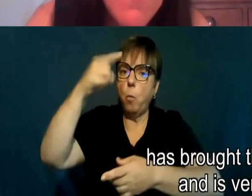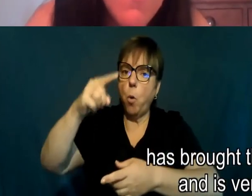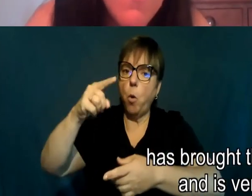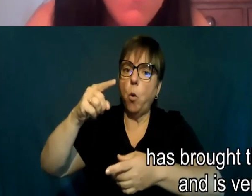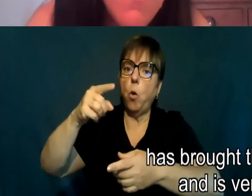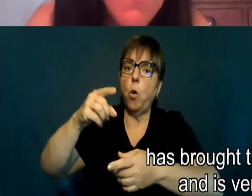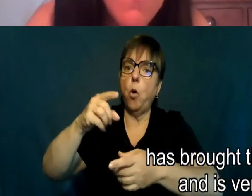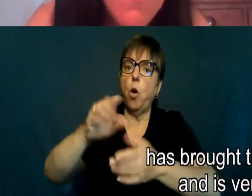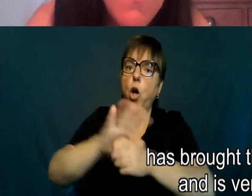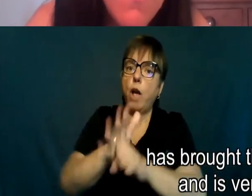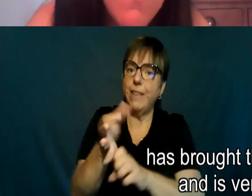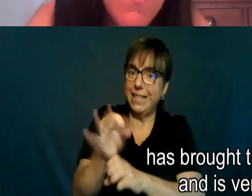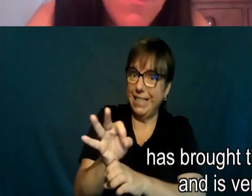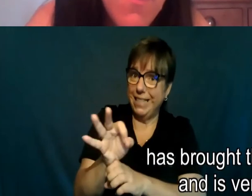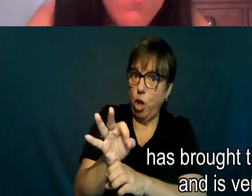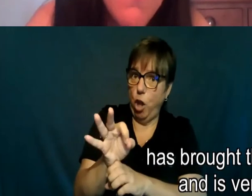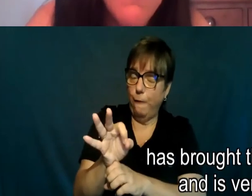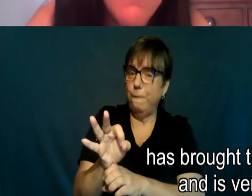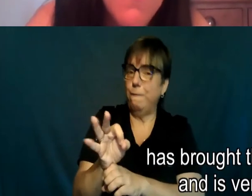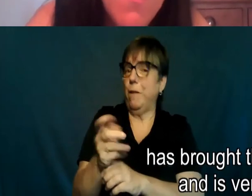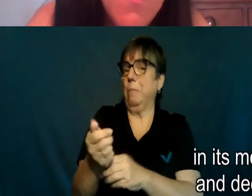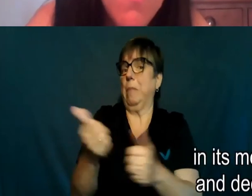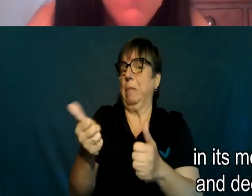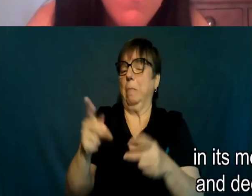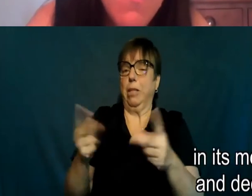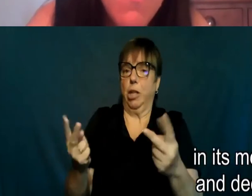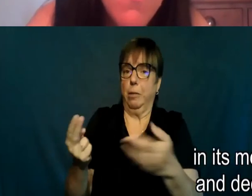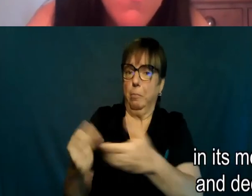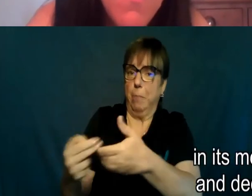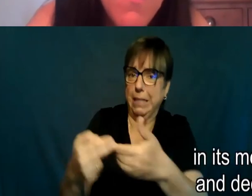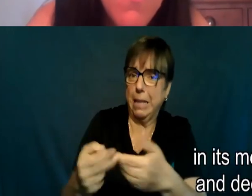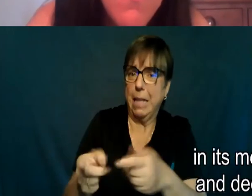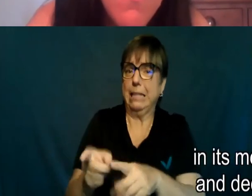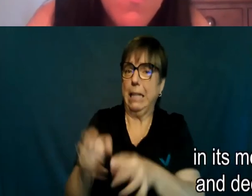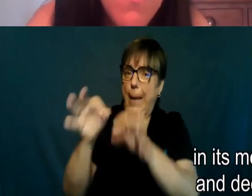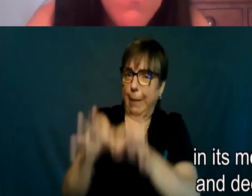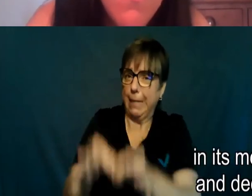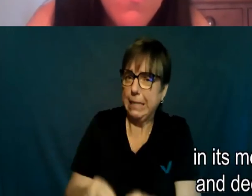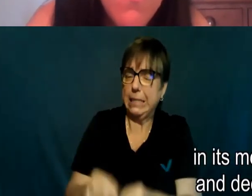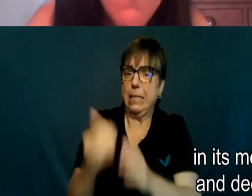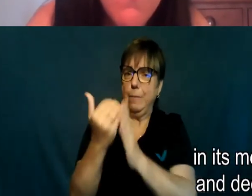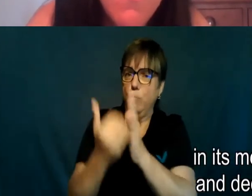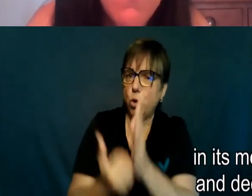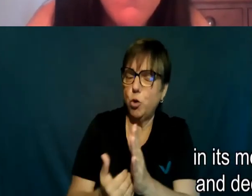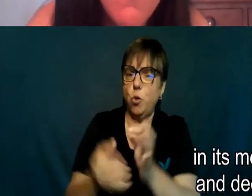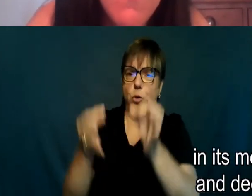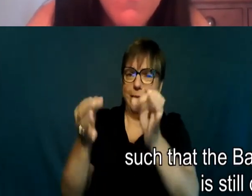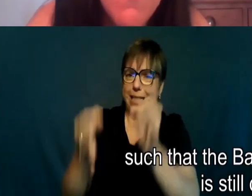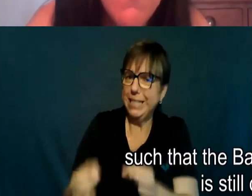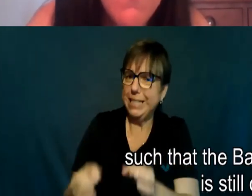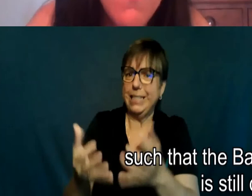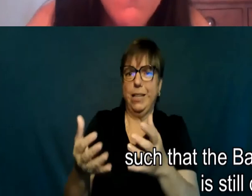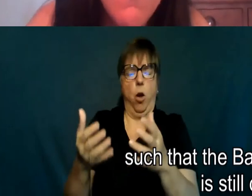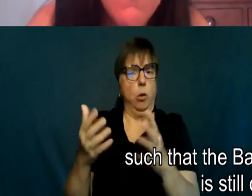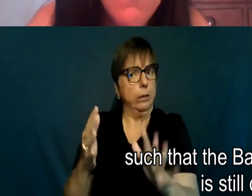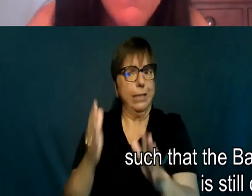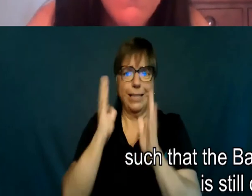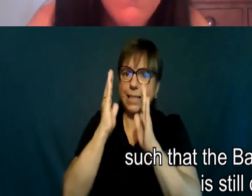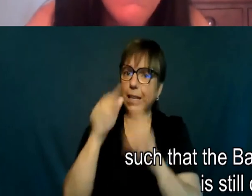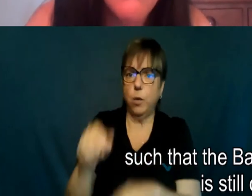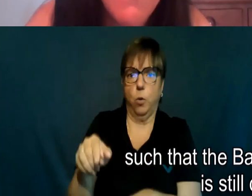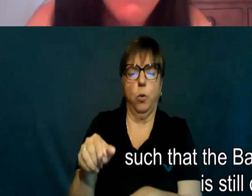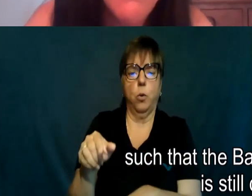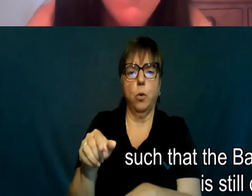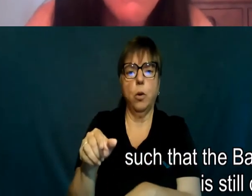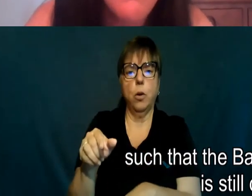est très ressemblable, très précis dans ses mesures et ses décisions. De sorte que